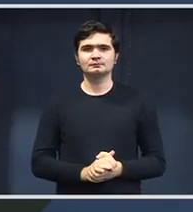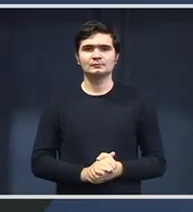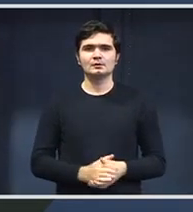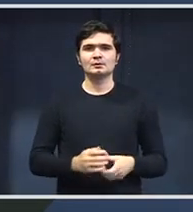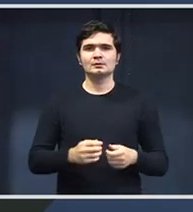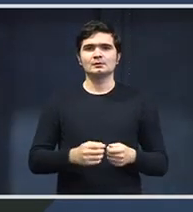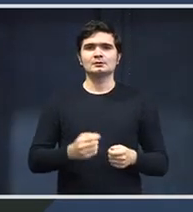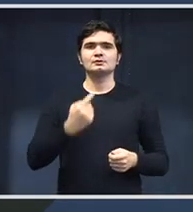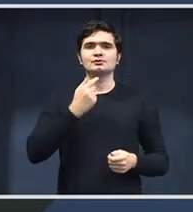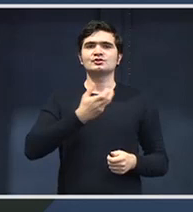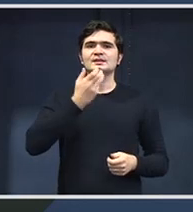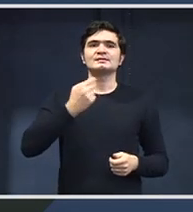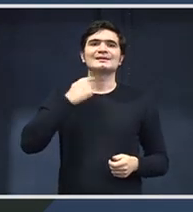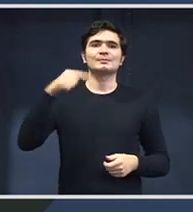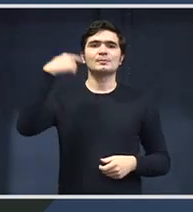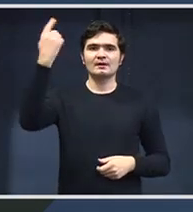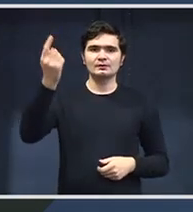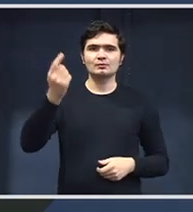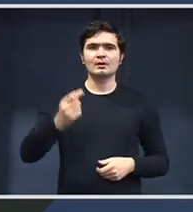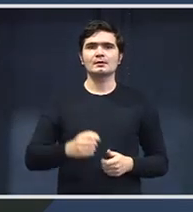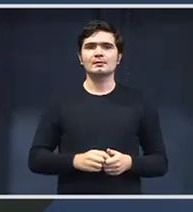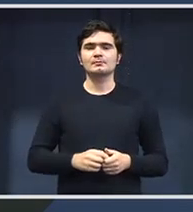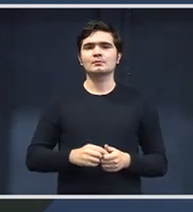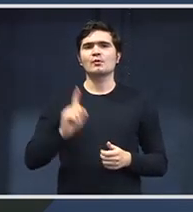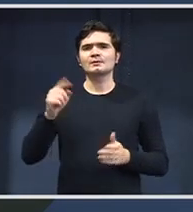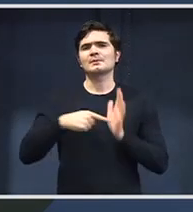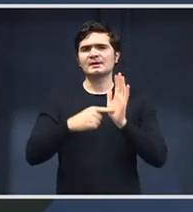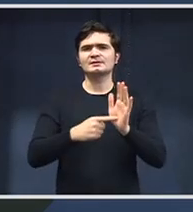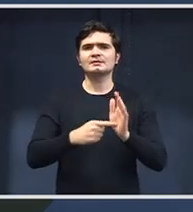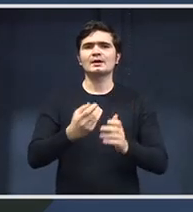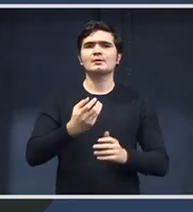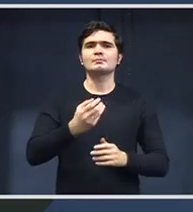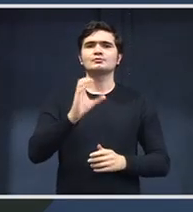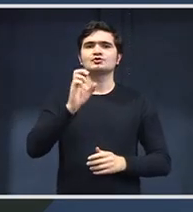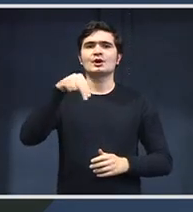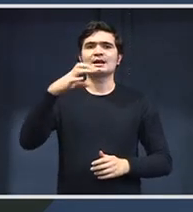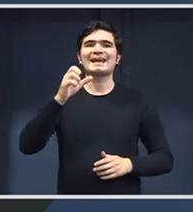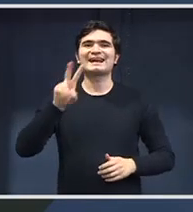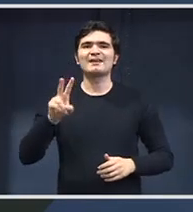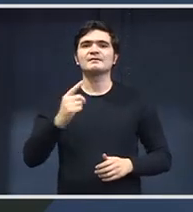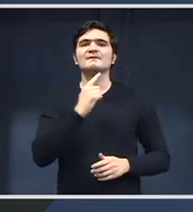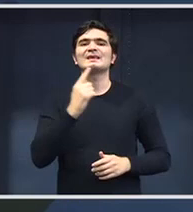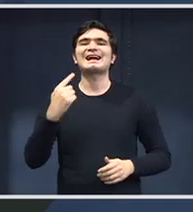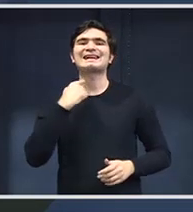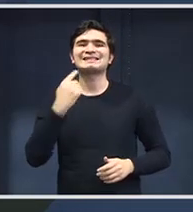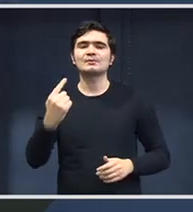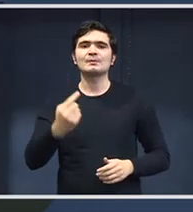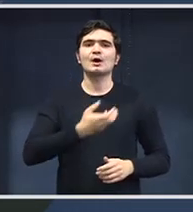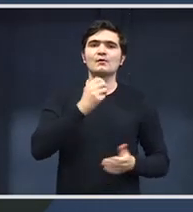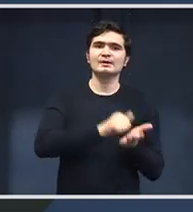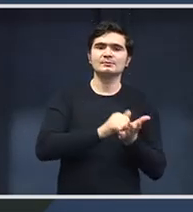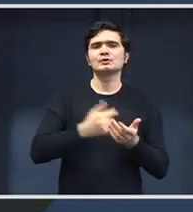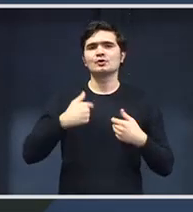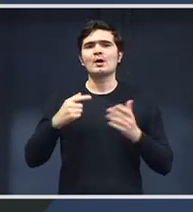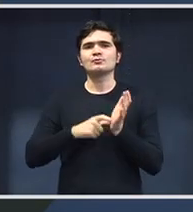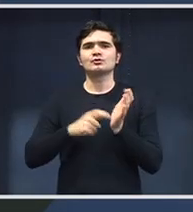Tot în ședința de săptămâna viitoare vom avea, deși CNK prezintă săptămânal, are o conferință de presă săptămânal, am cerut și